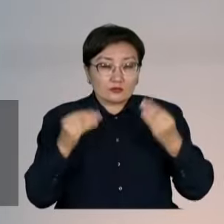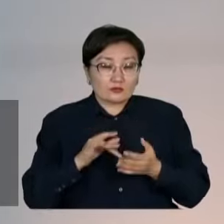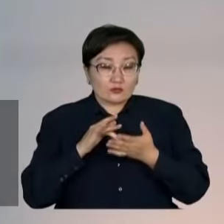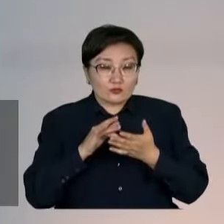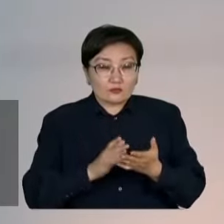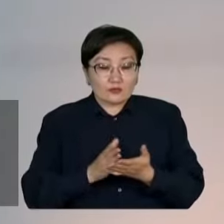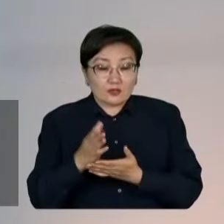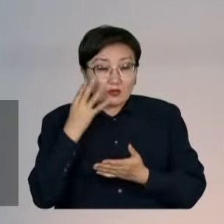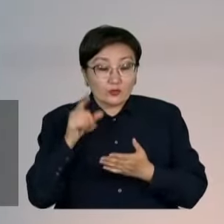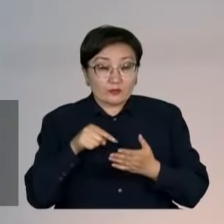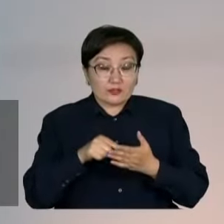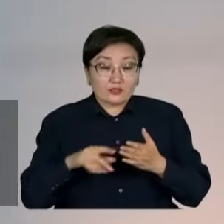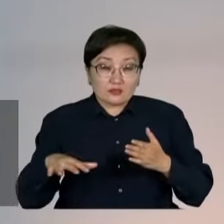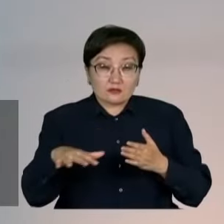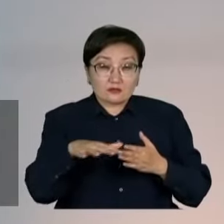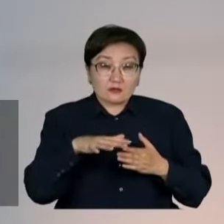біз Алматы қаласын бойындағы